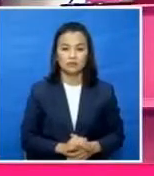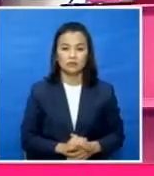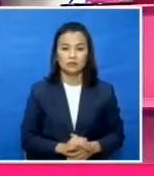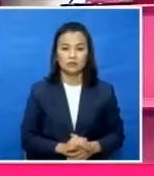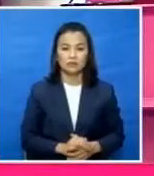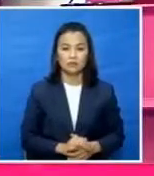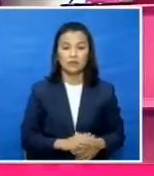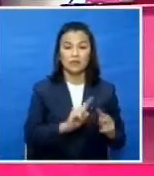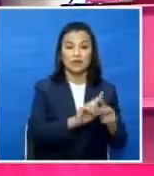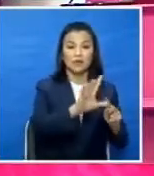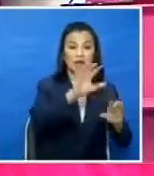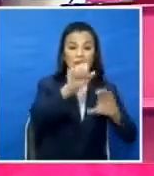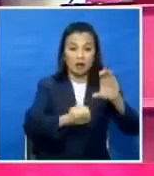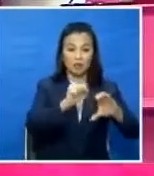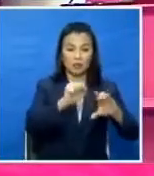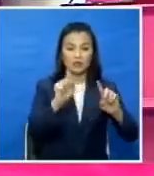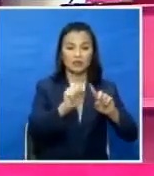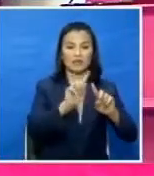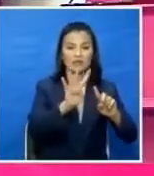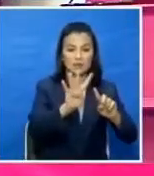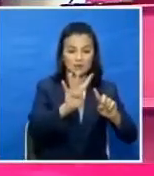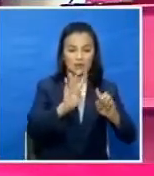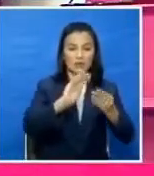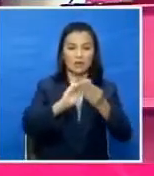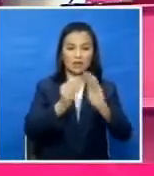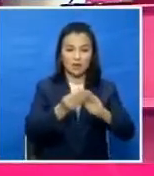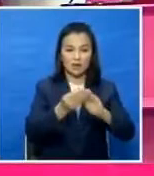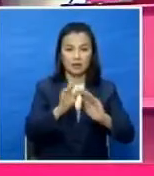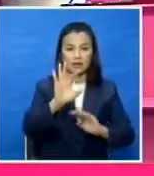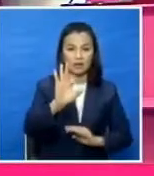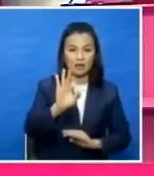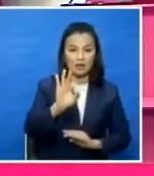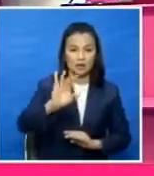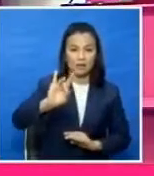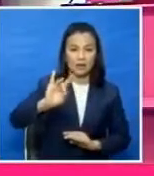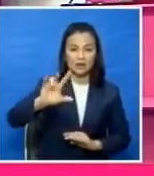อันดับที่5หมุนครั้งที่4เลขที่ออก